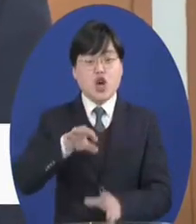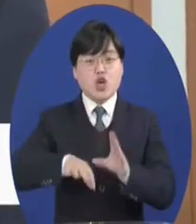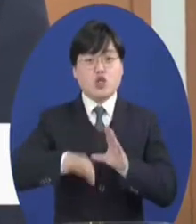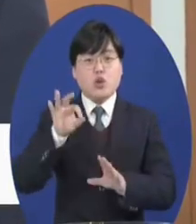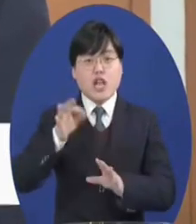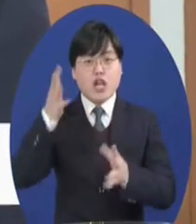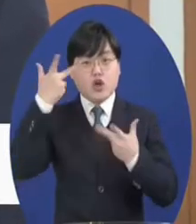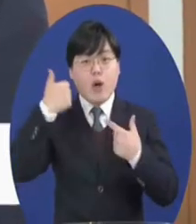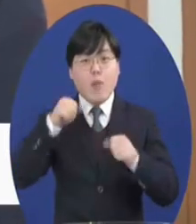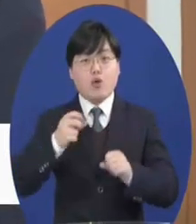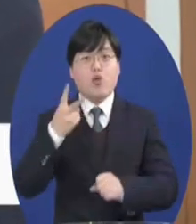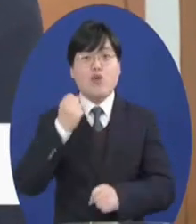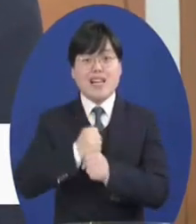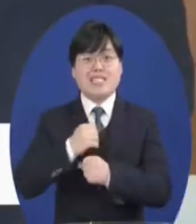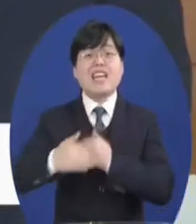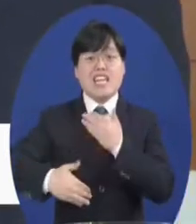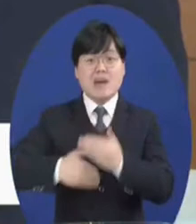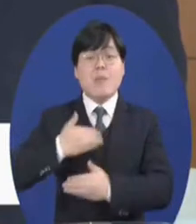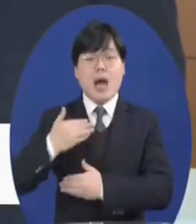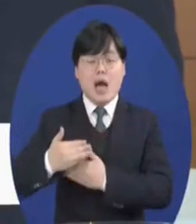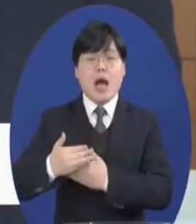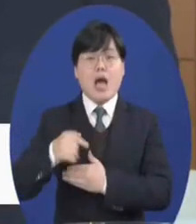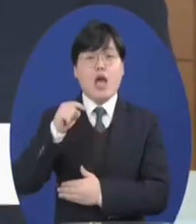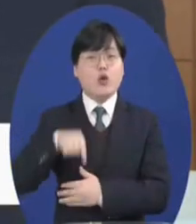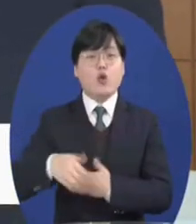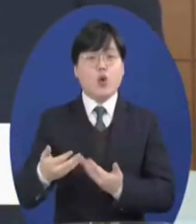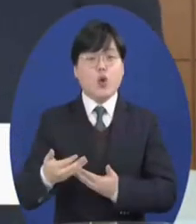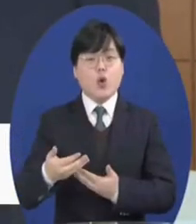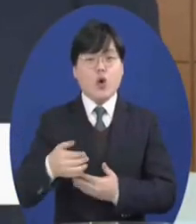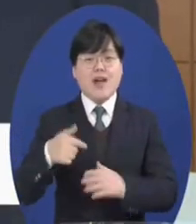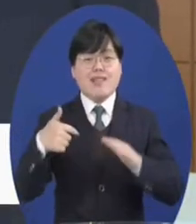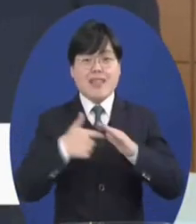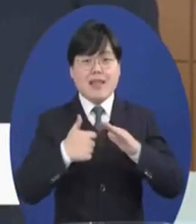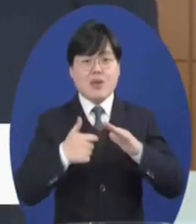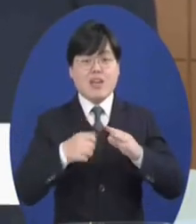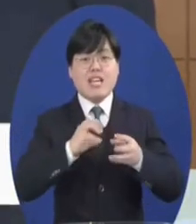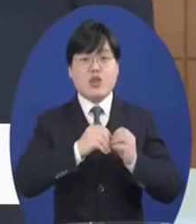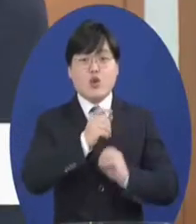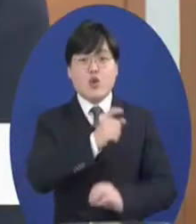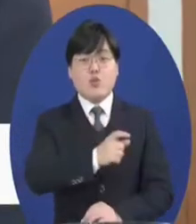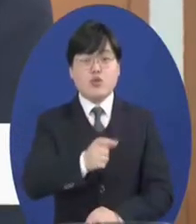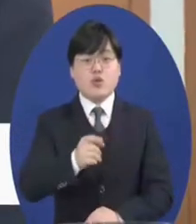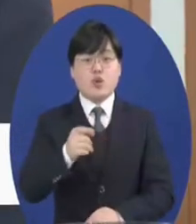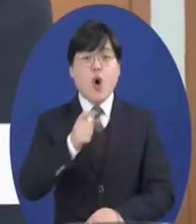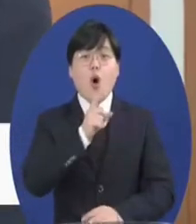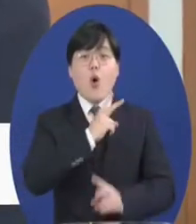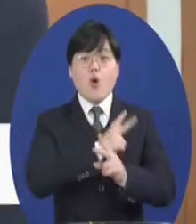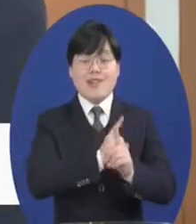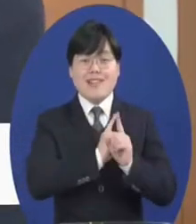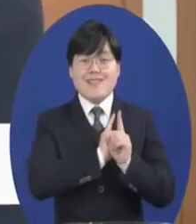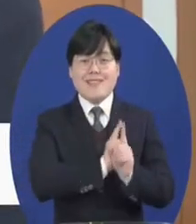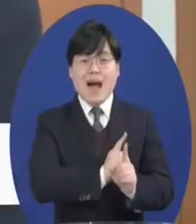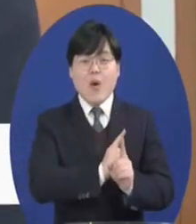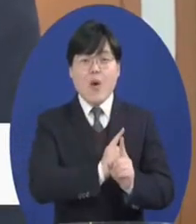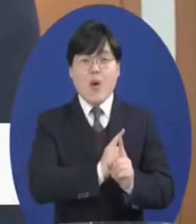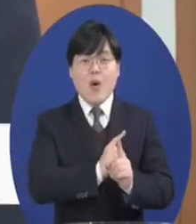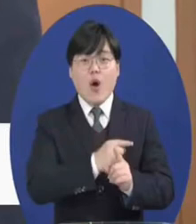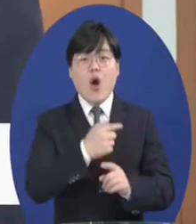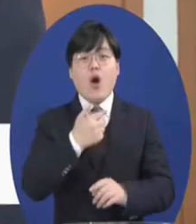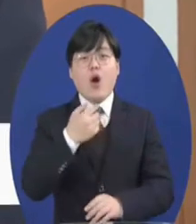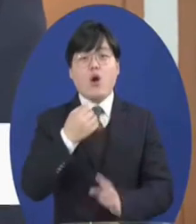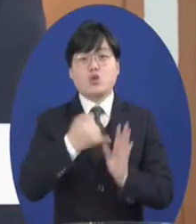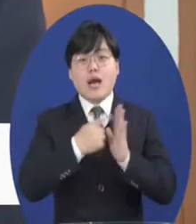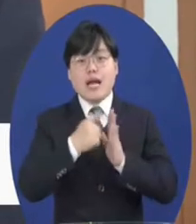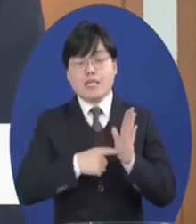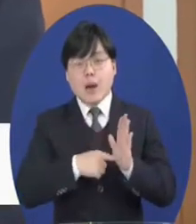зохион байгуулах үйл ажиллагаанууд бол явагддаг. За энэ дээрээс бол тухайн одоо татвар төлөгчд маань хуулийн дагуу одоо хагас жилээр юм уу